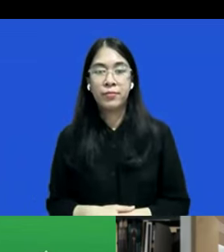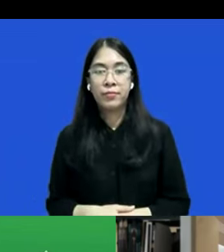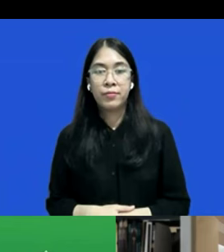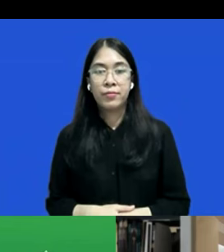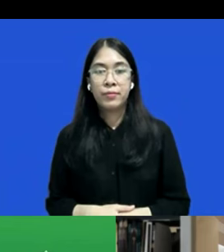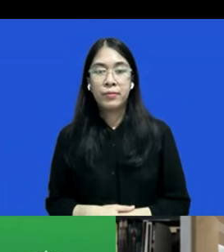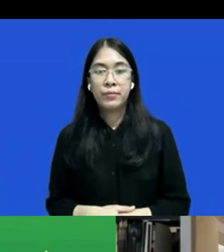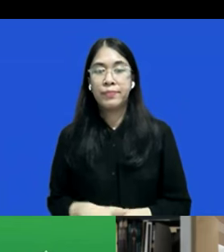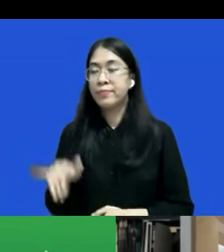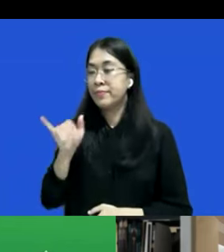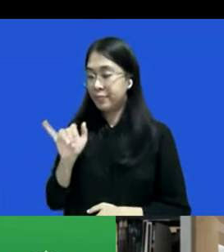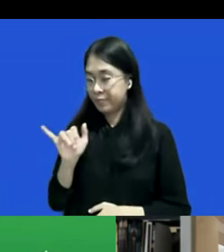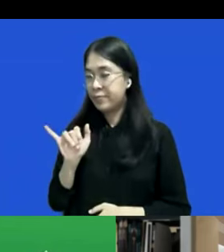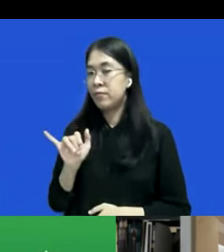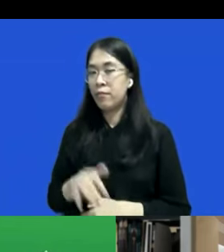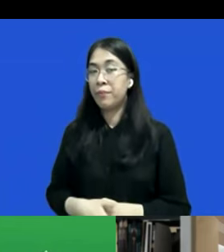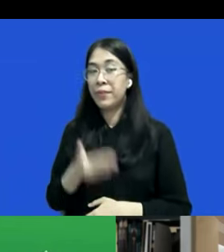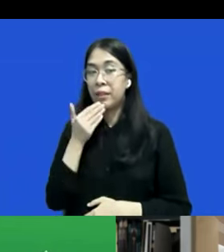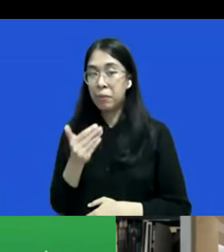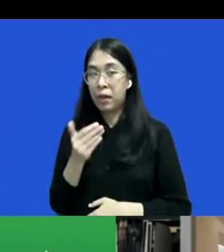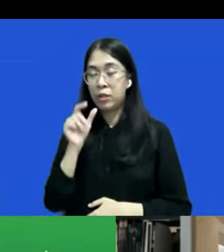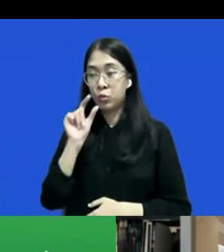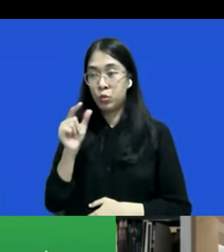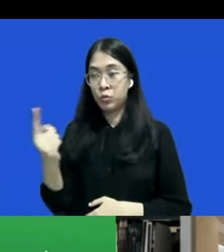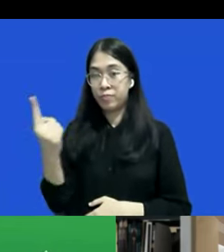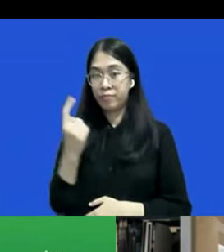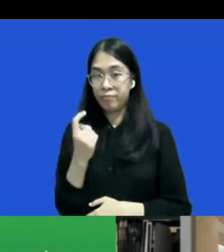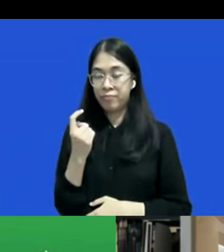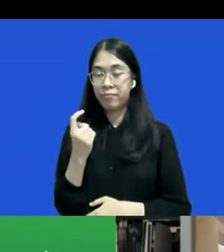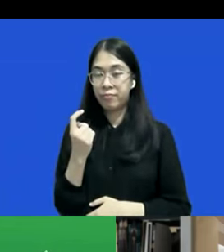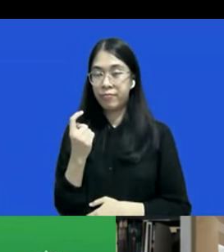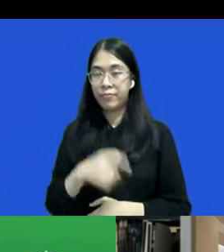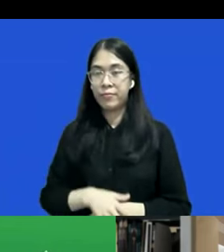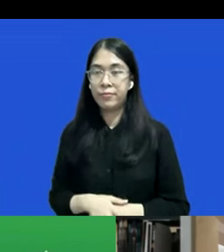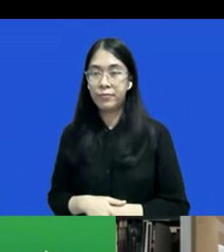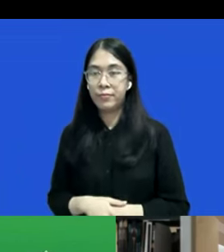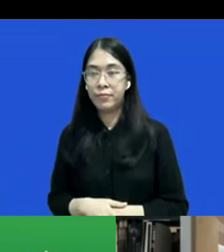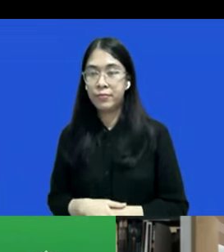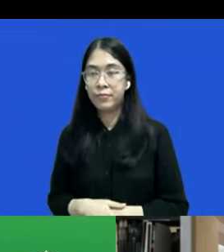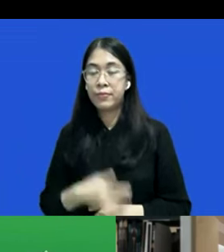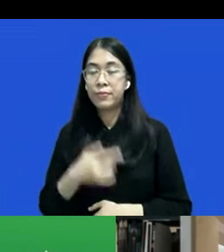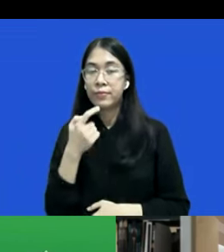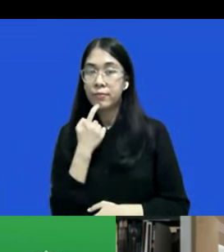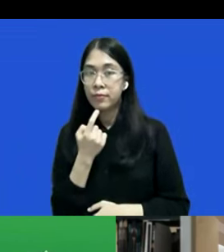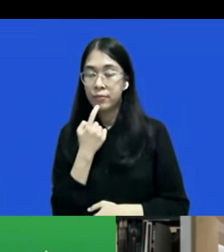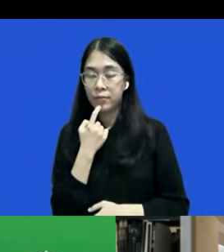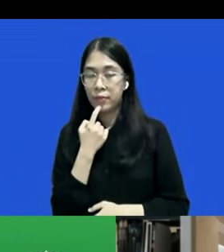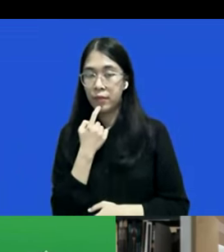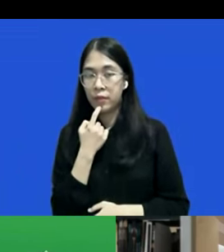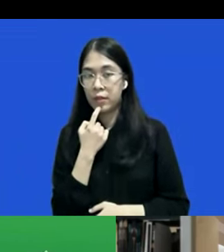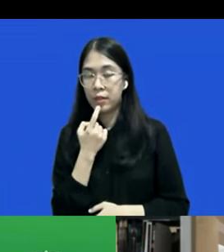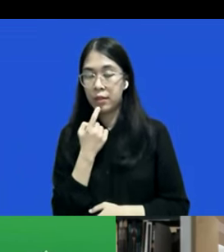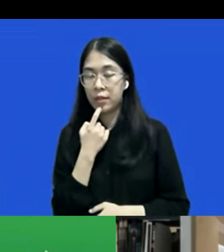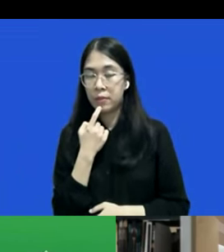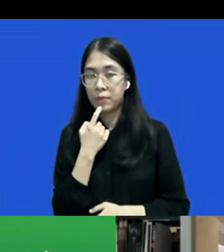Iya, terima kasih untuk pertanyaan yang diajukan. berkenaan dengan ini